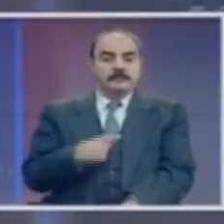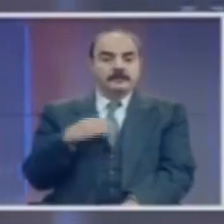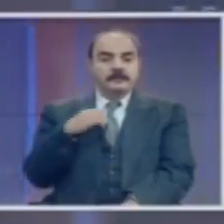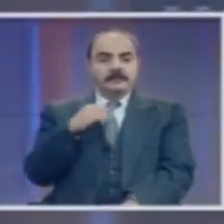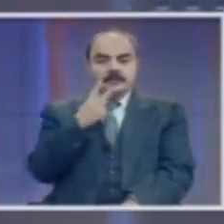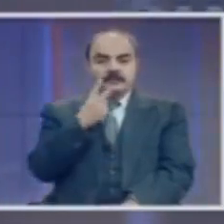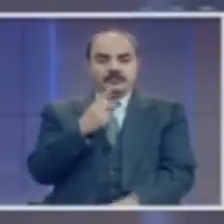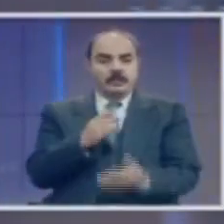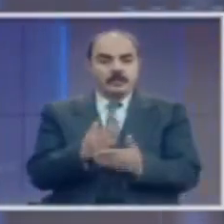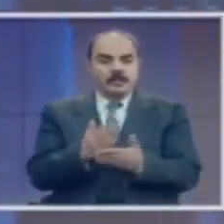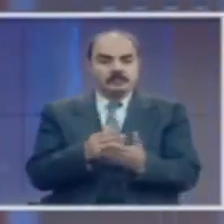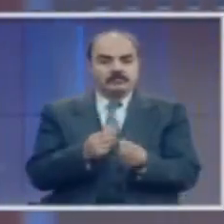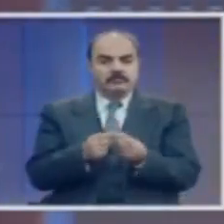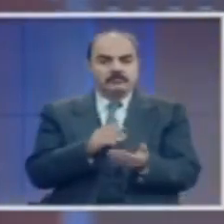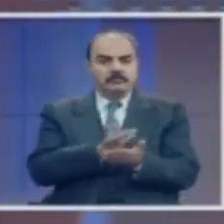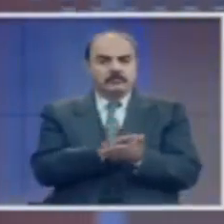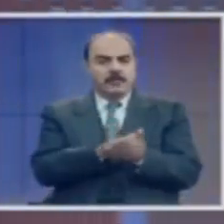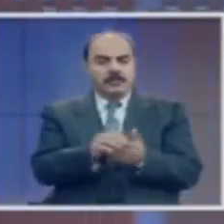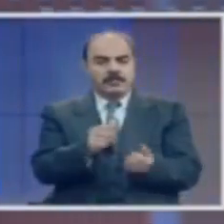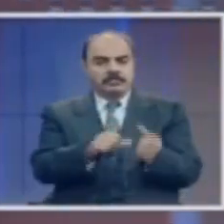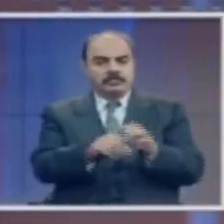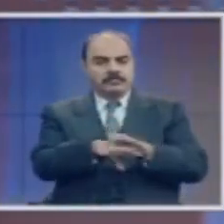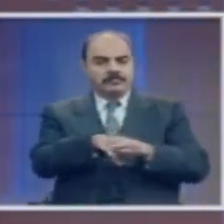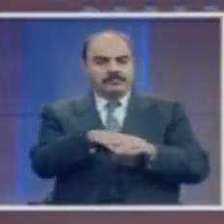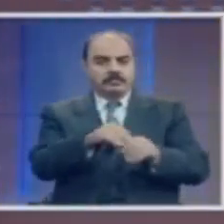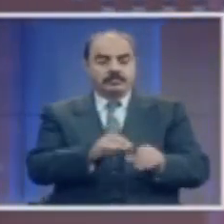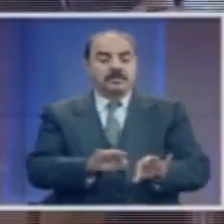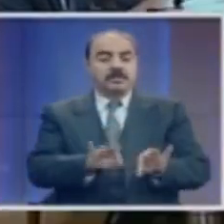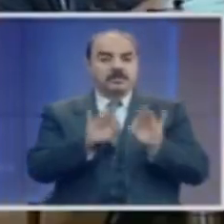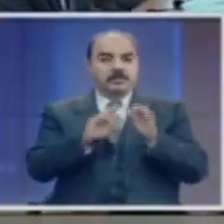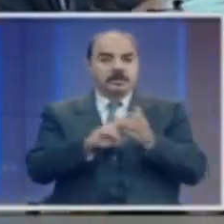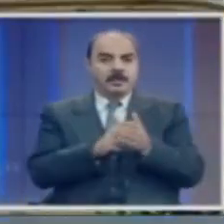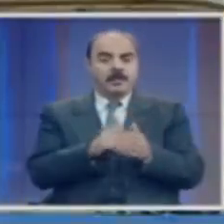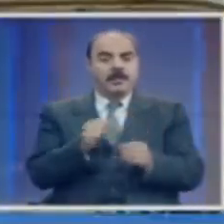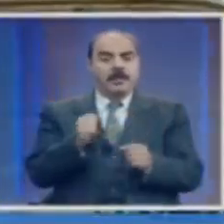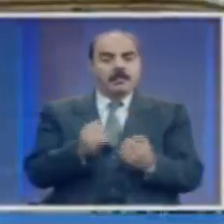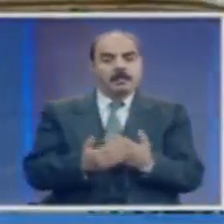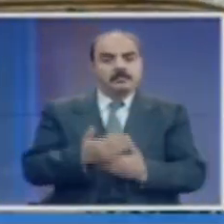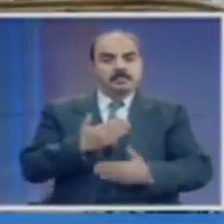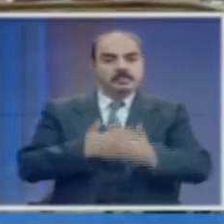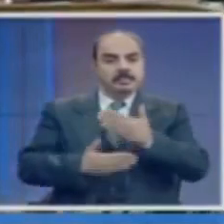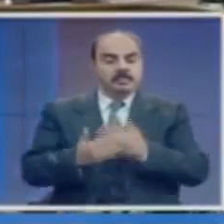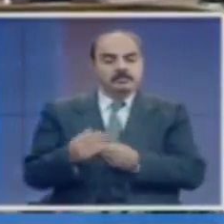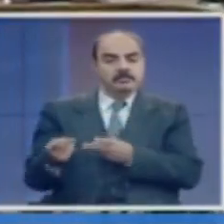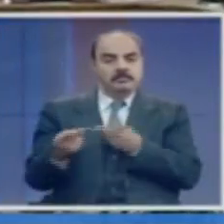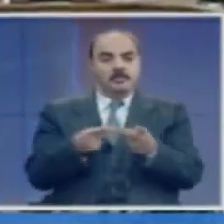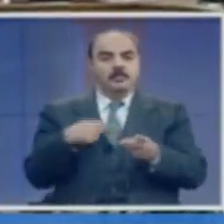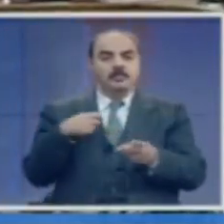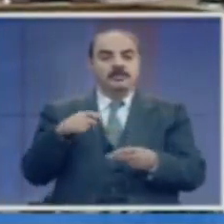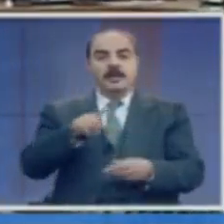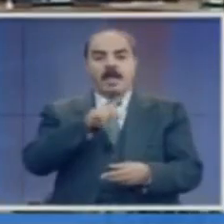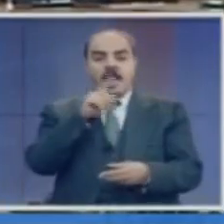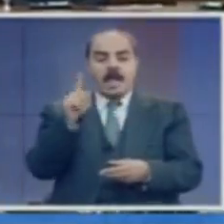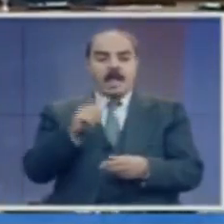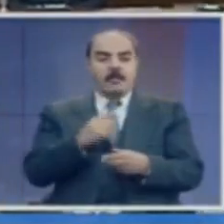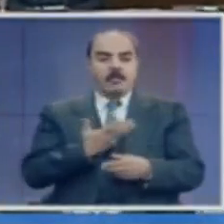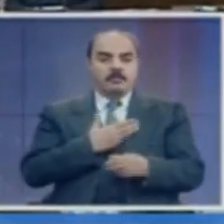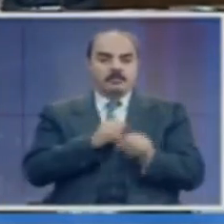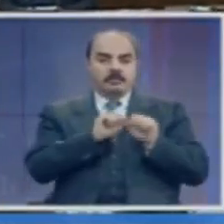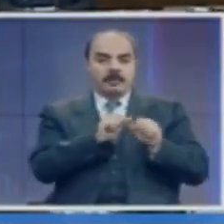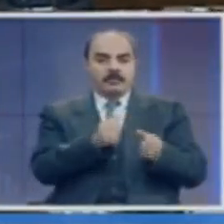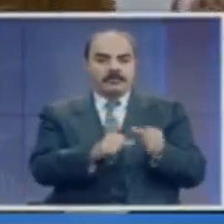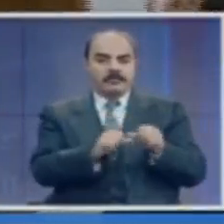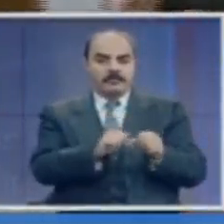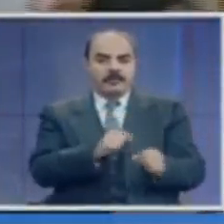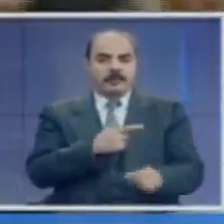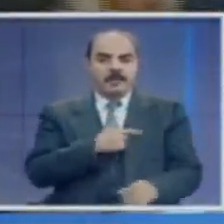عبد الفتاح السيسي الموقف التنفيذي لمحطة الضبعة النووية لتوليد الكهرباء خلال استقباله للمدير العام للمؤسسة